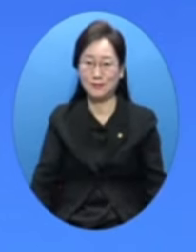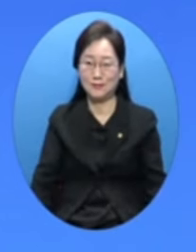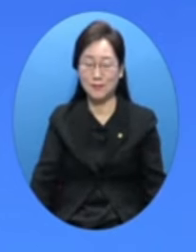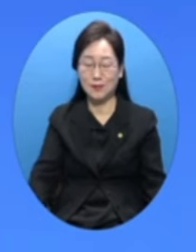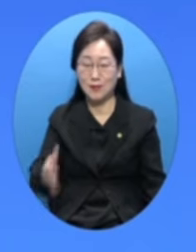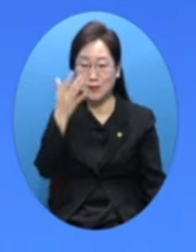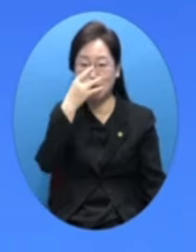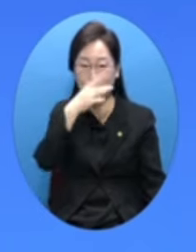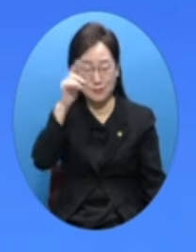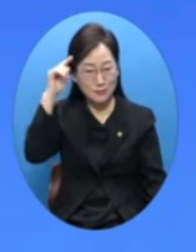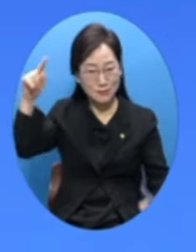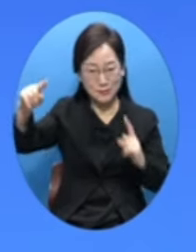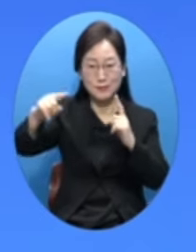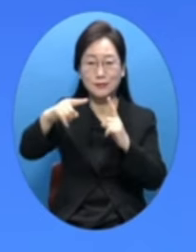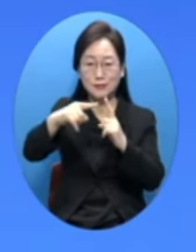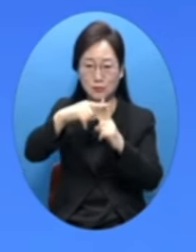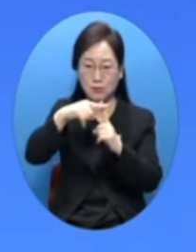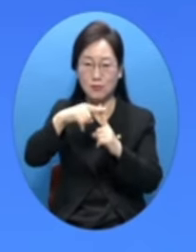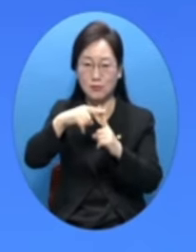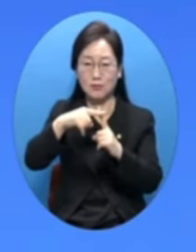절대 긍정을